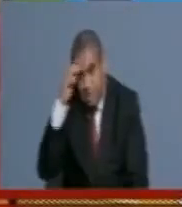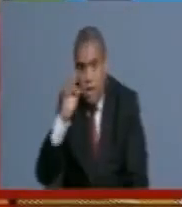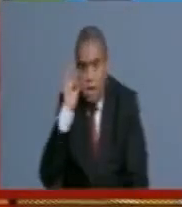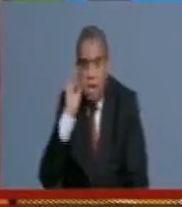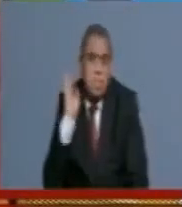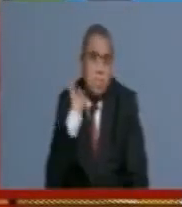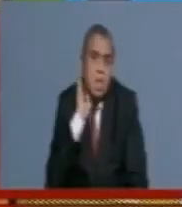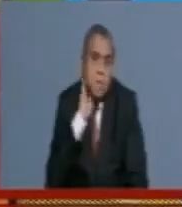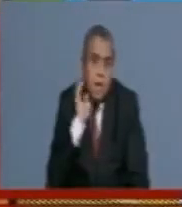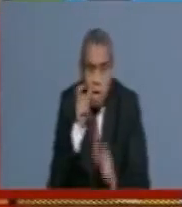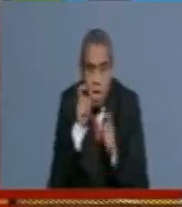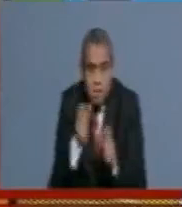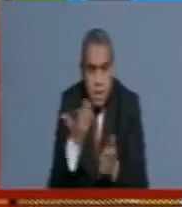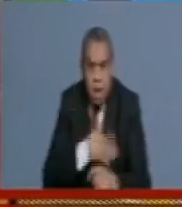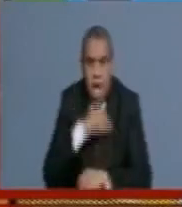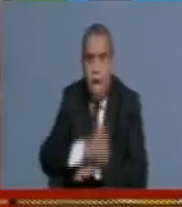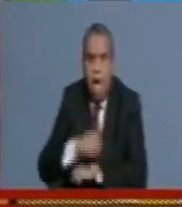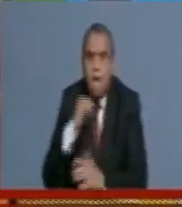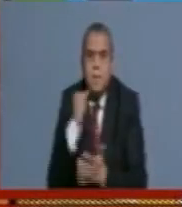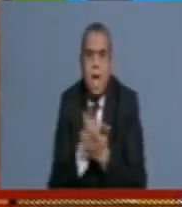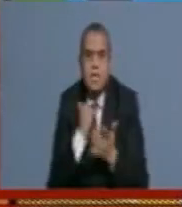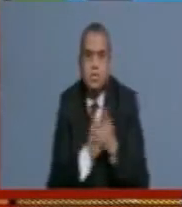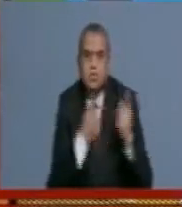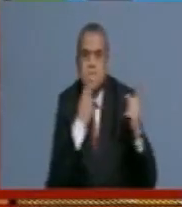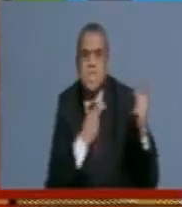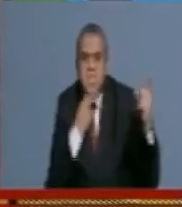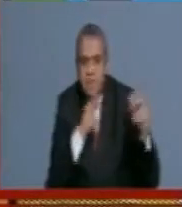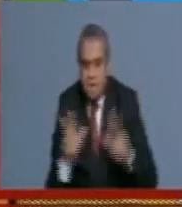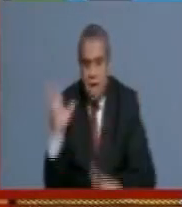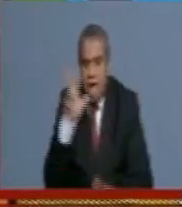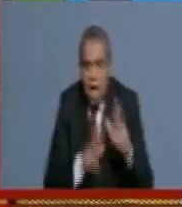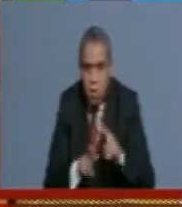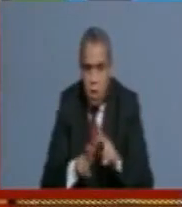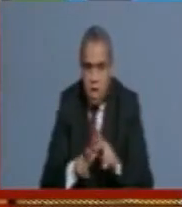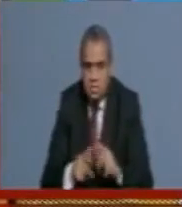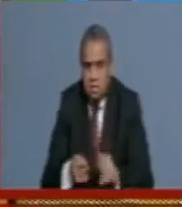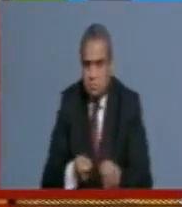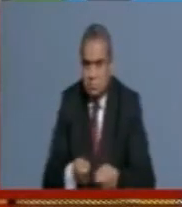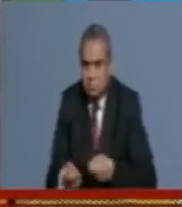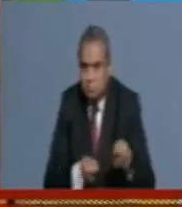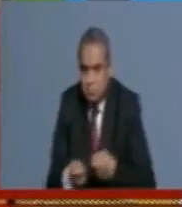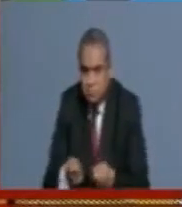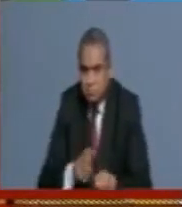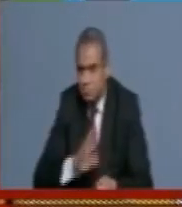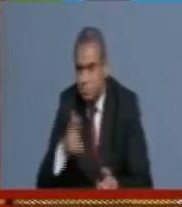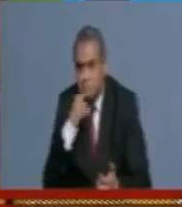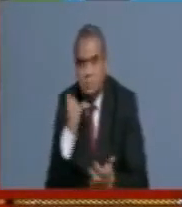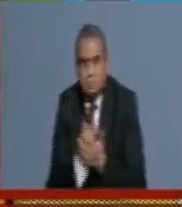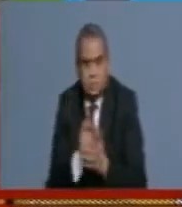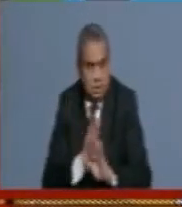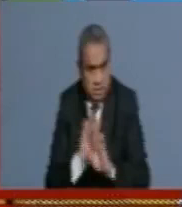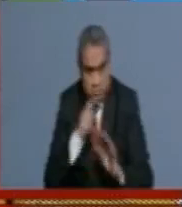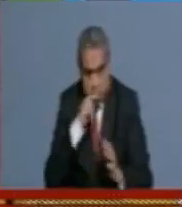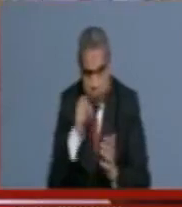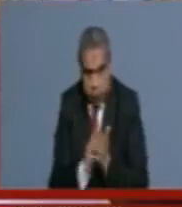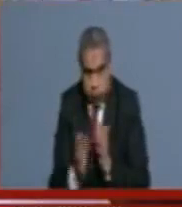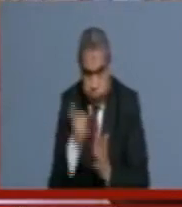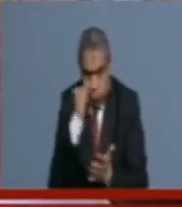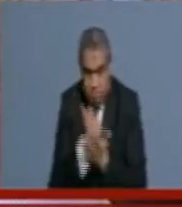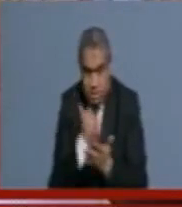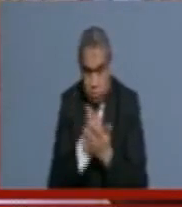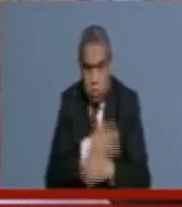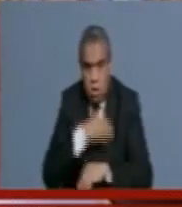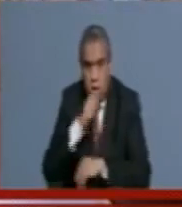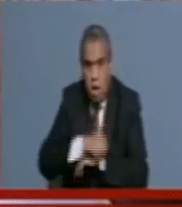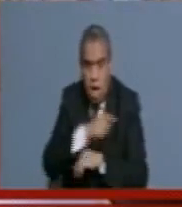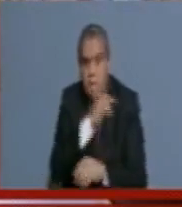للناخب. فبالتالي احنا راينا اثناء اعداد الجدول الزمني انه يدخل كافه الاجراءات في مظله الشرف القضائي،